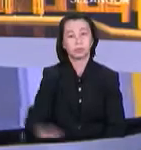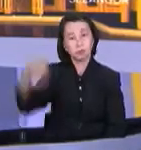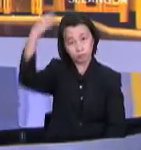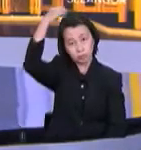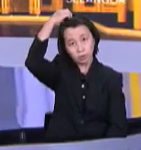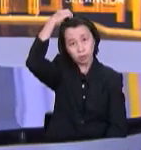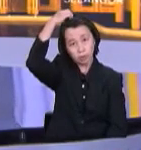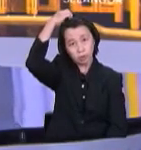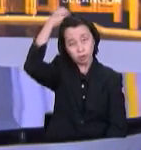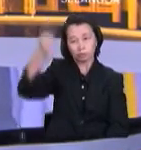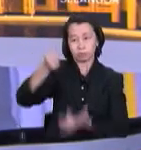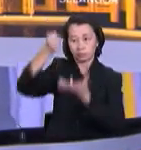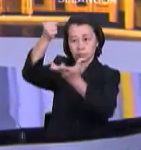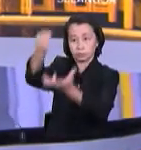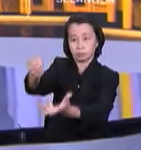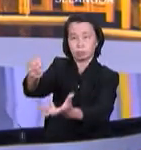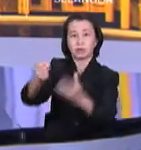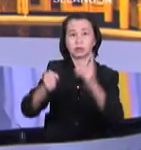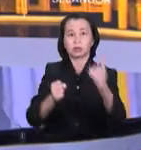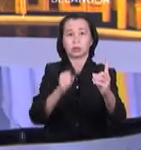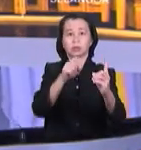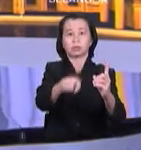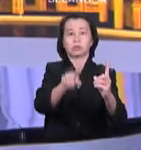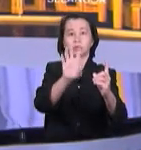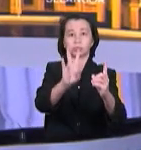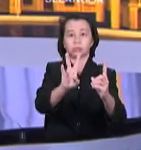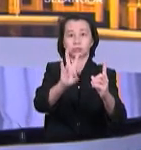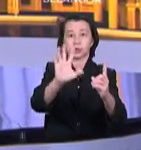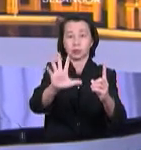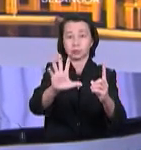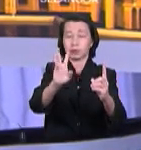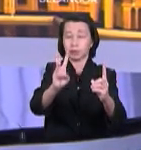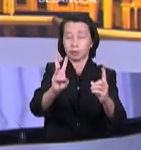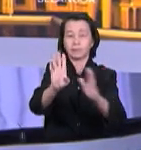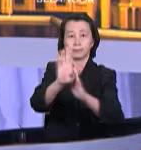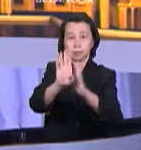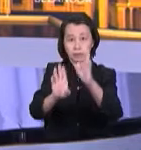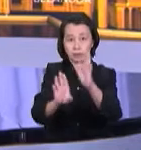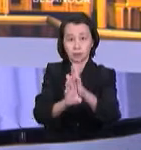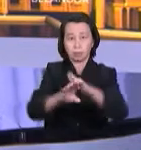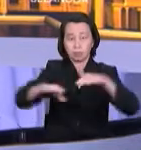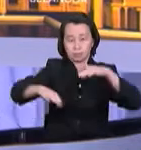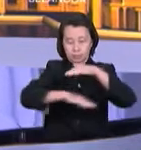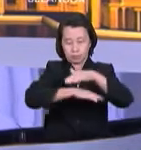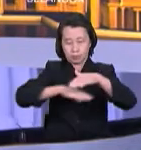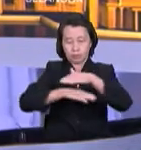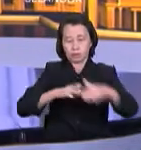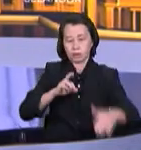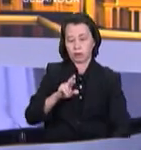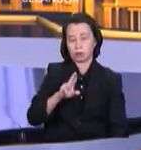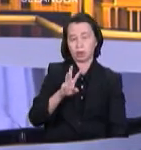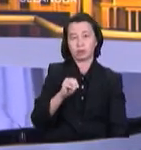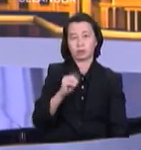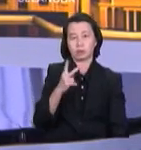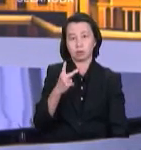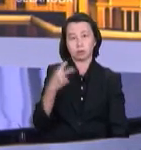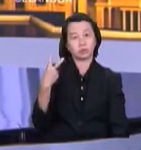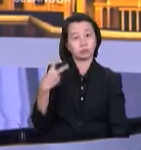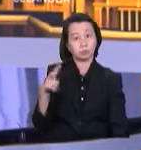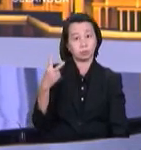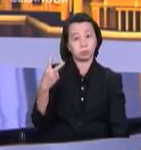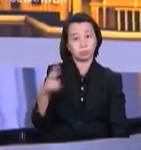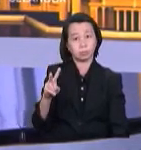Selangor bakal menerima peruntukan sebanyak RM1.756 bilion di bawah rancangan Malaysia ke-12